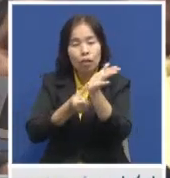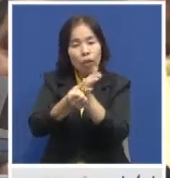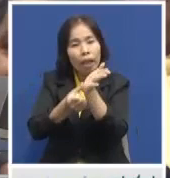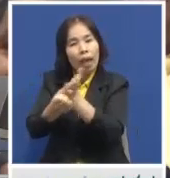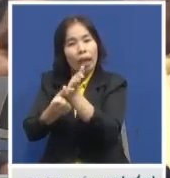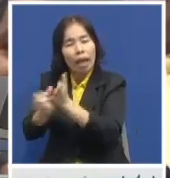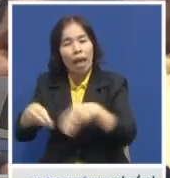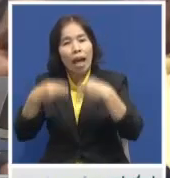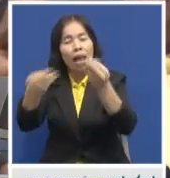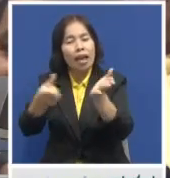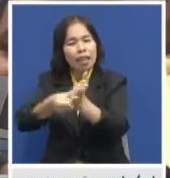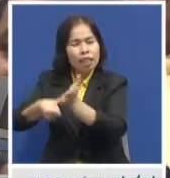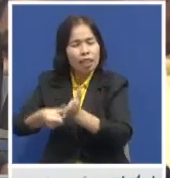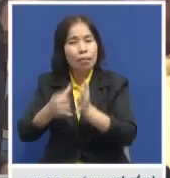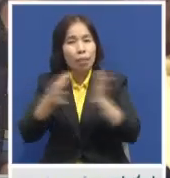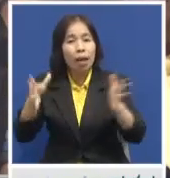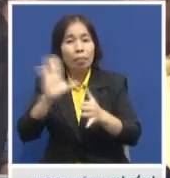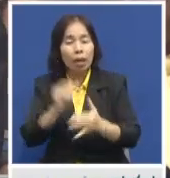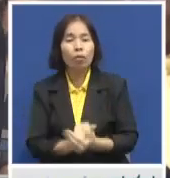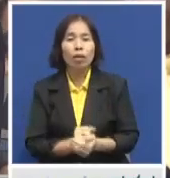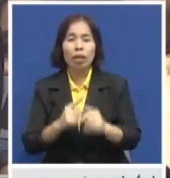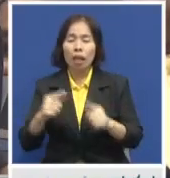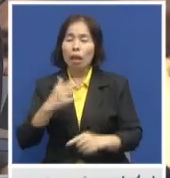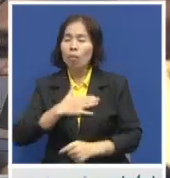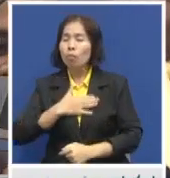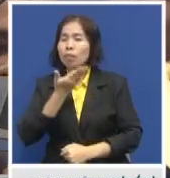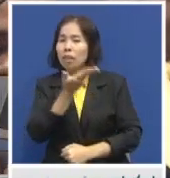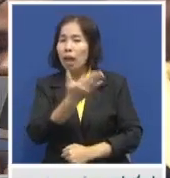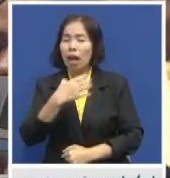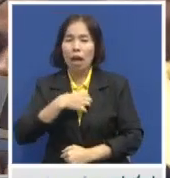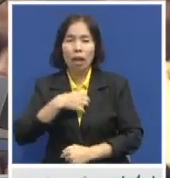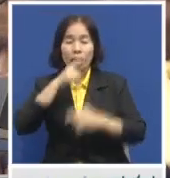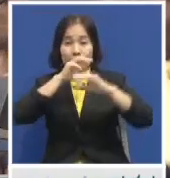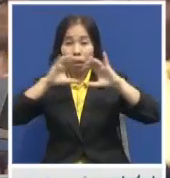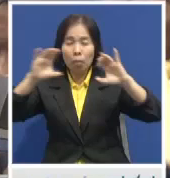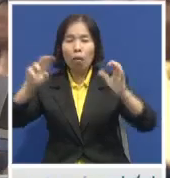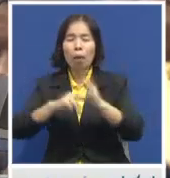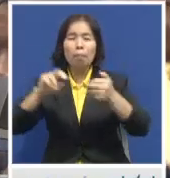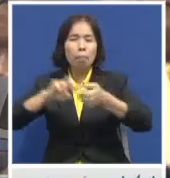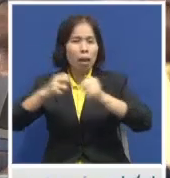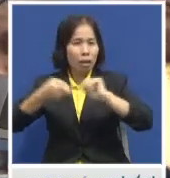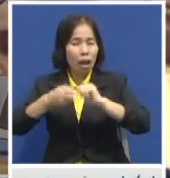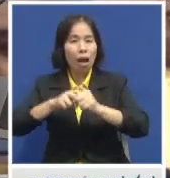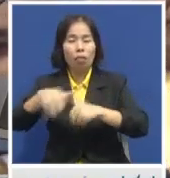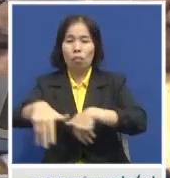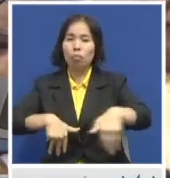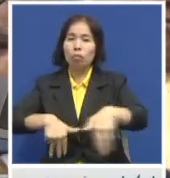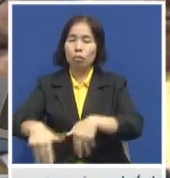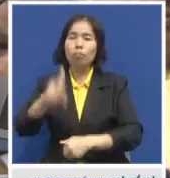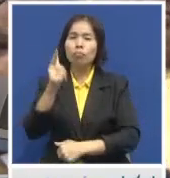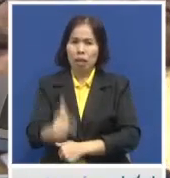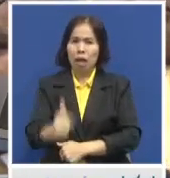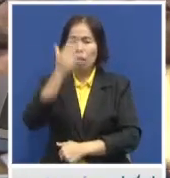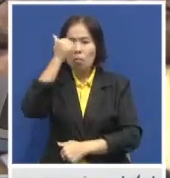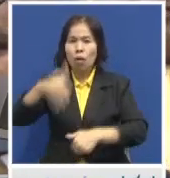ของประชาชนแต่ผมอยากให้รัฐบาลนะครับไม่มองข้ามประเด็นปัญหาความเดือดร้อนของพี่น้องประชาชนที่